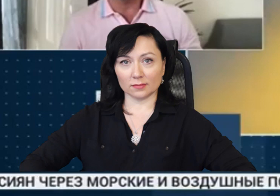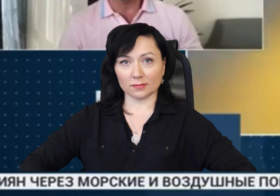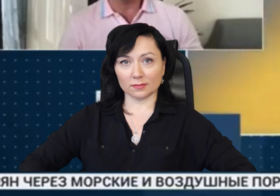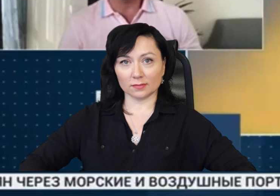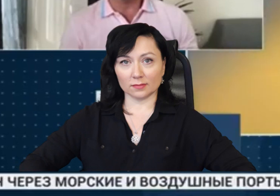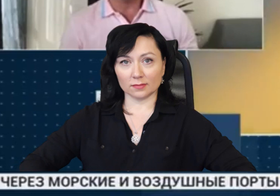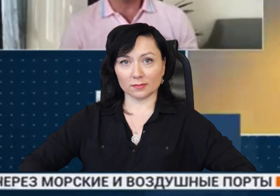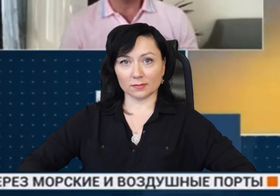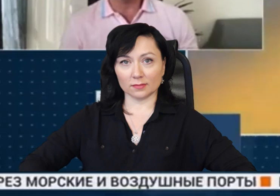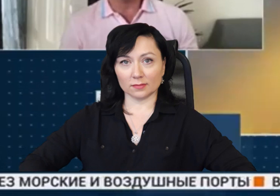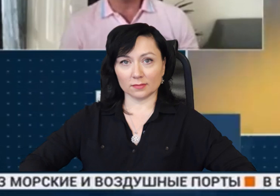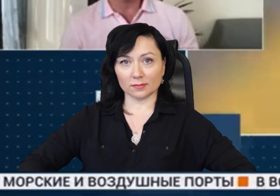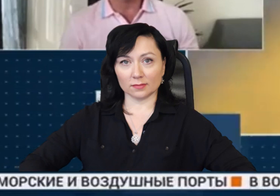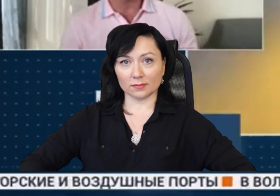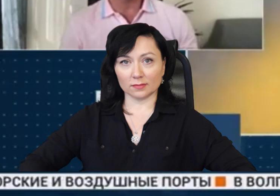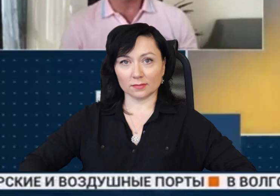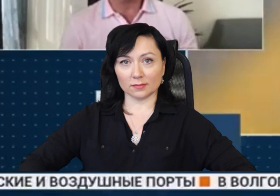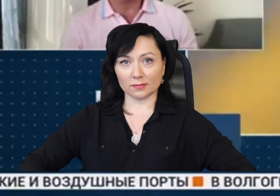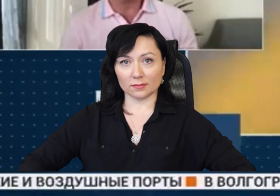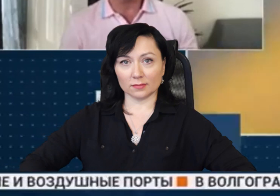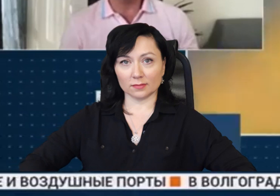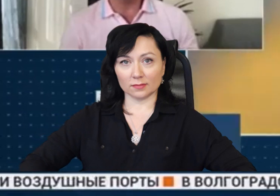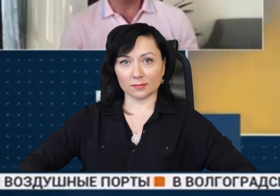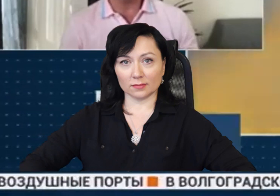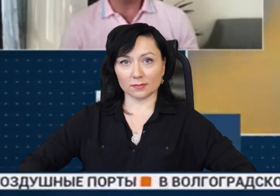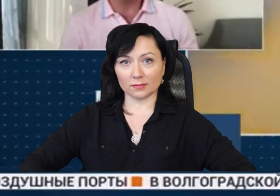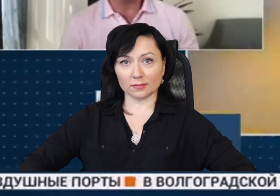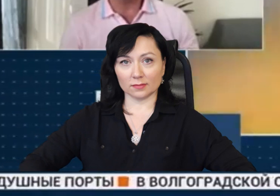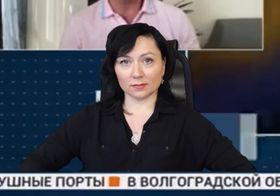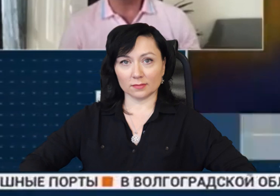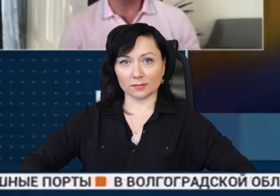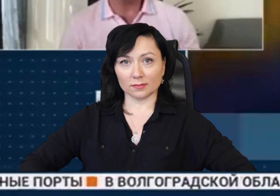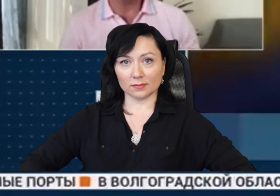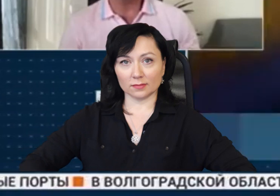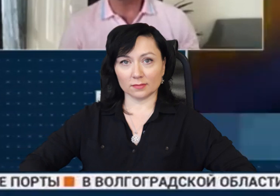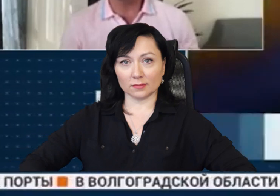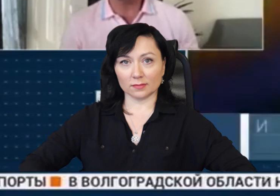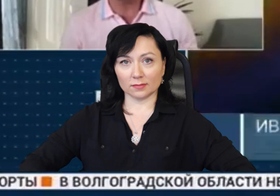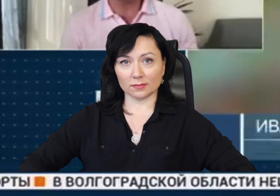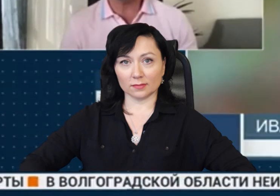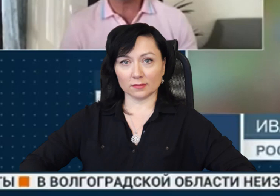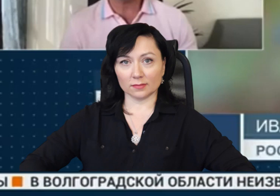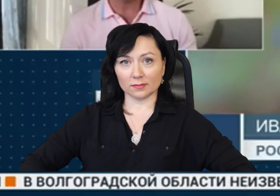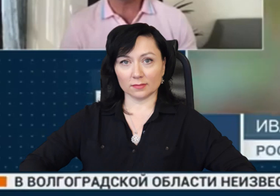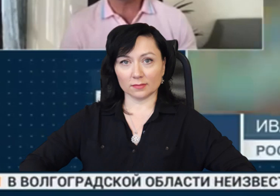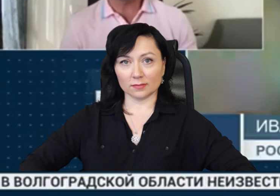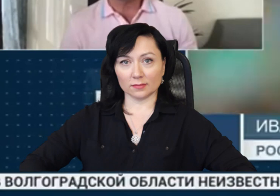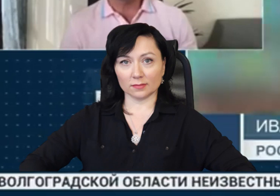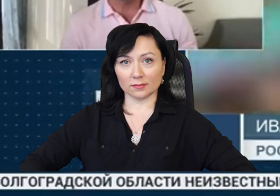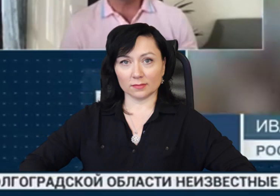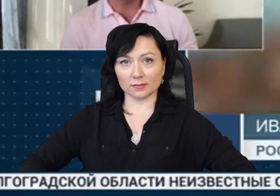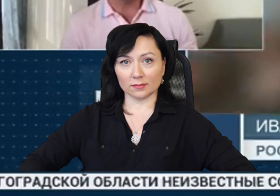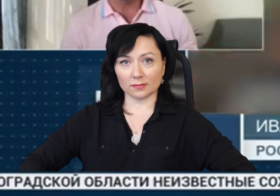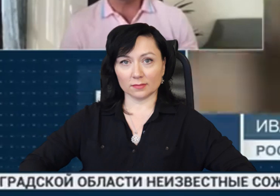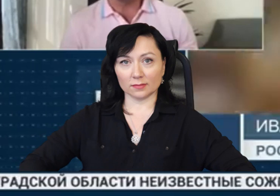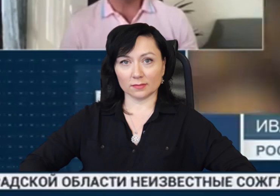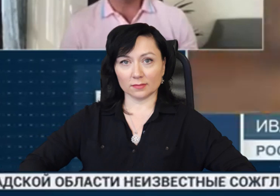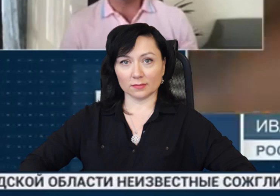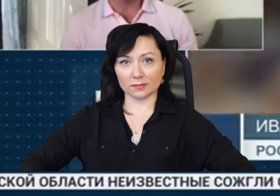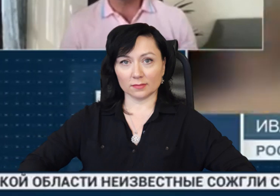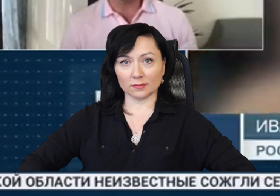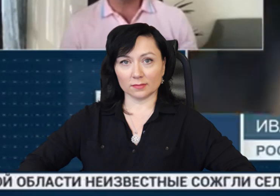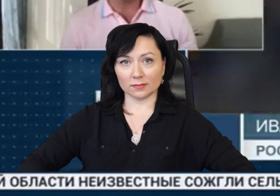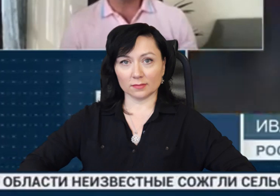но они есть все эти отказы были у молодых людей 25-30 лет по причине наличия В списках на мобилизацию